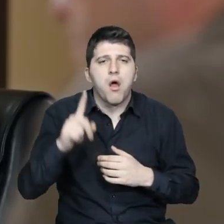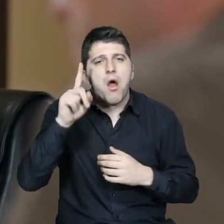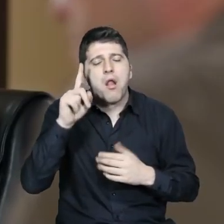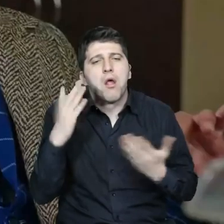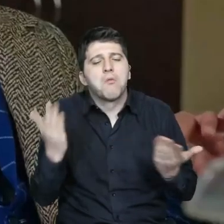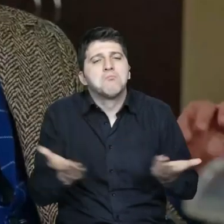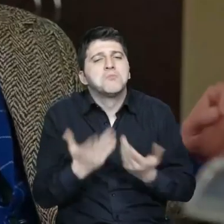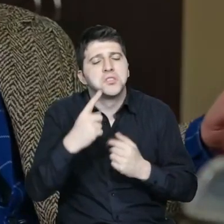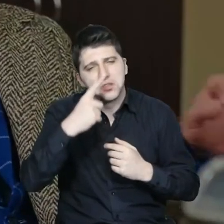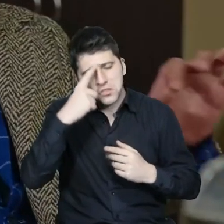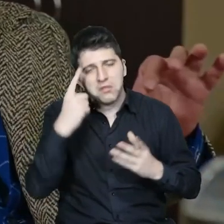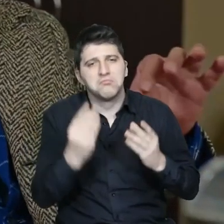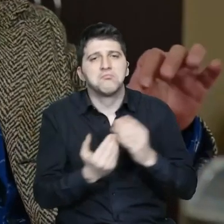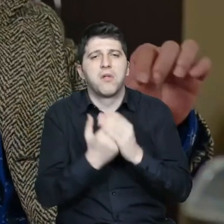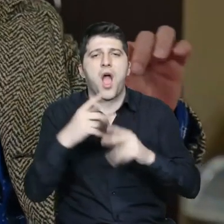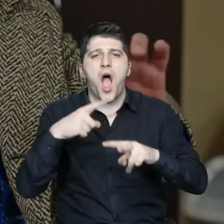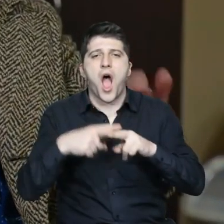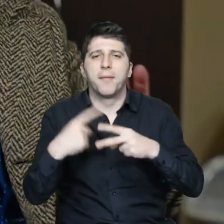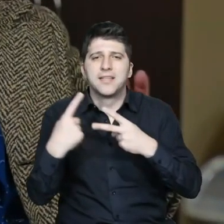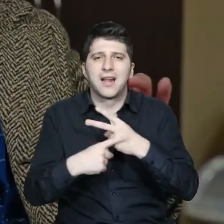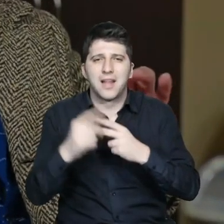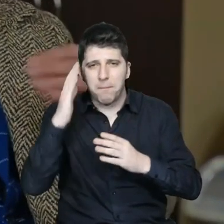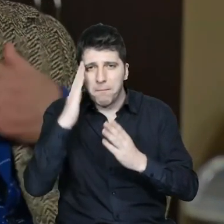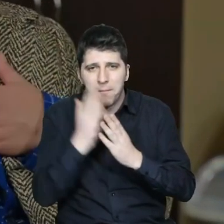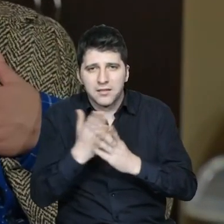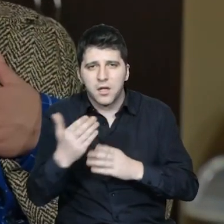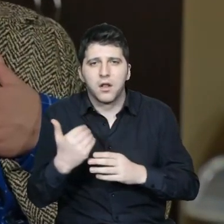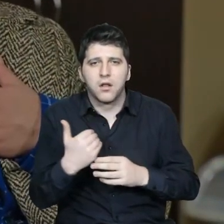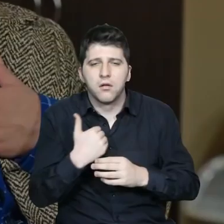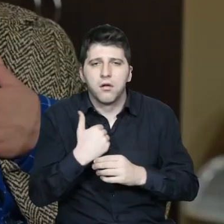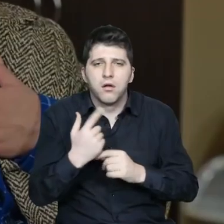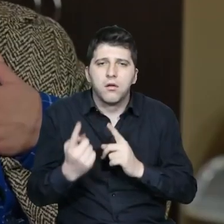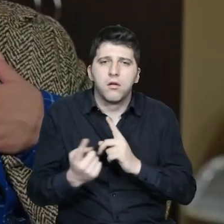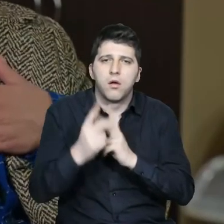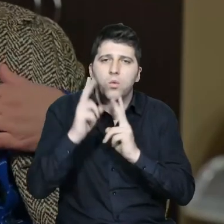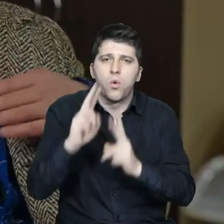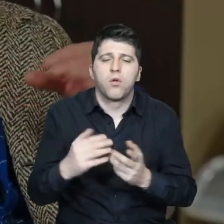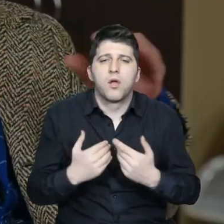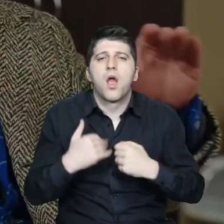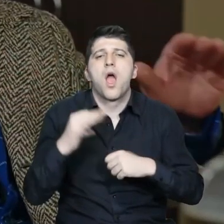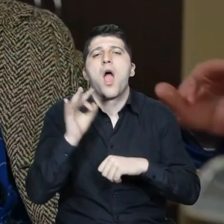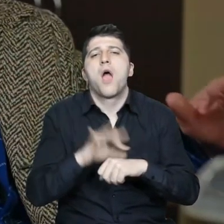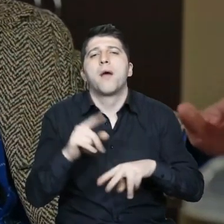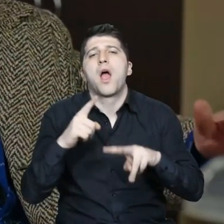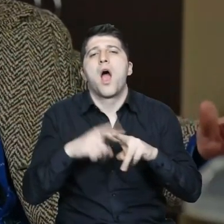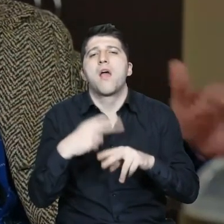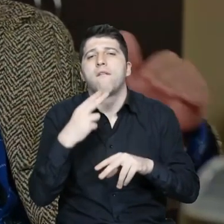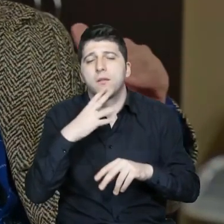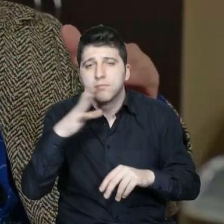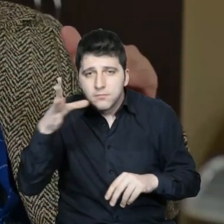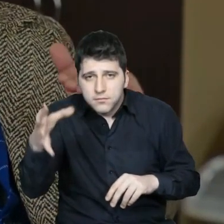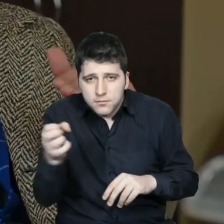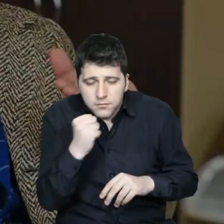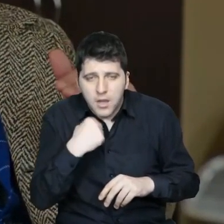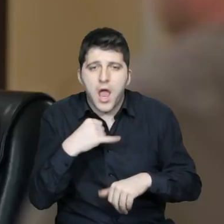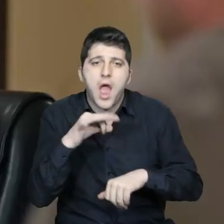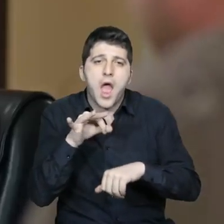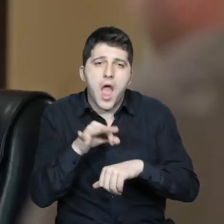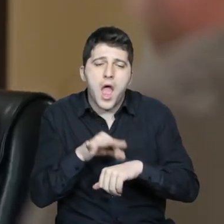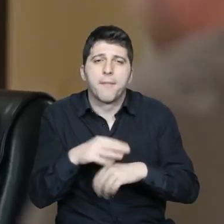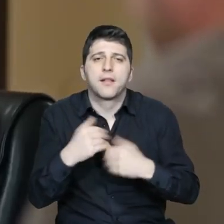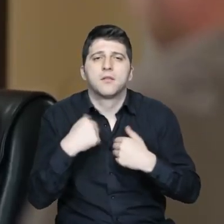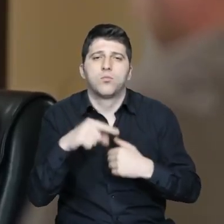bakın ki Ahmet Yanardağ mezarı ilk benim karşıma çıktı. Hemen Alev Hanım'ın kolundan kaptığım gibi, tuttuğum